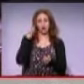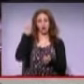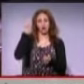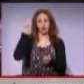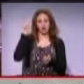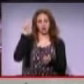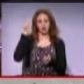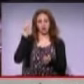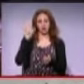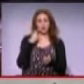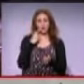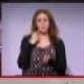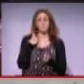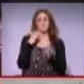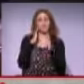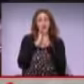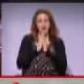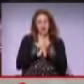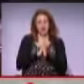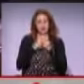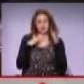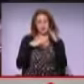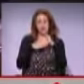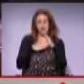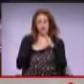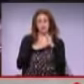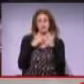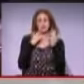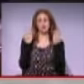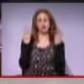لا تؤاخذنا إن